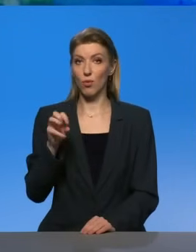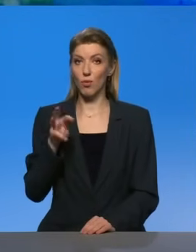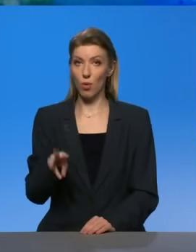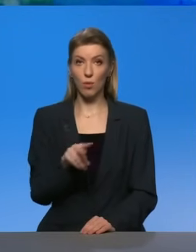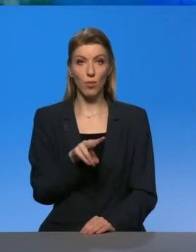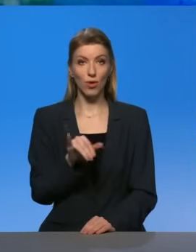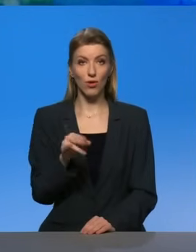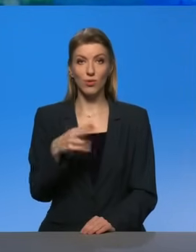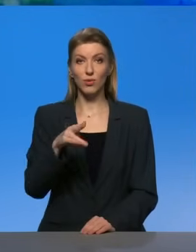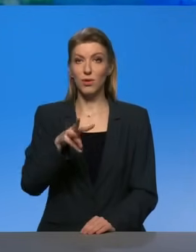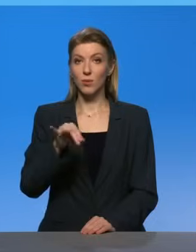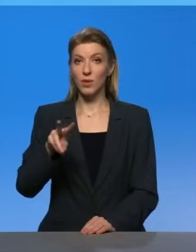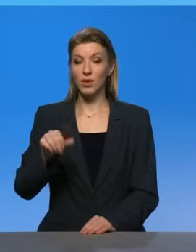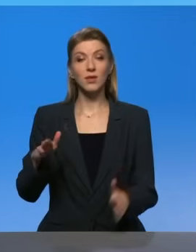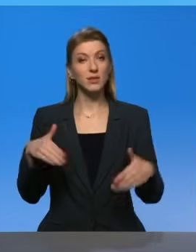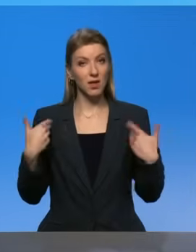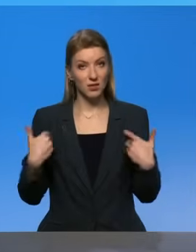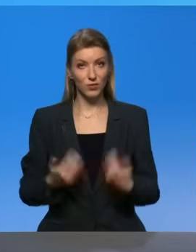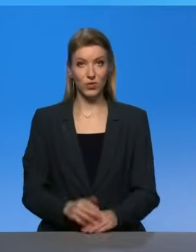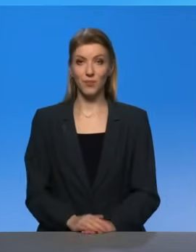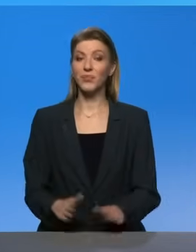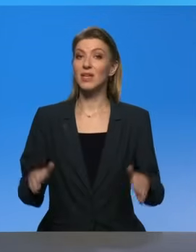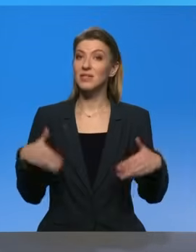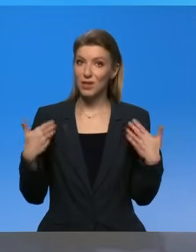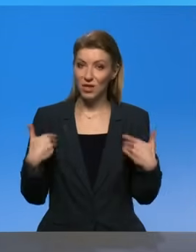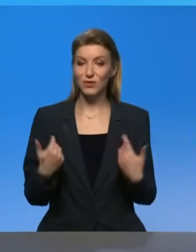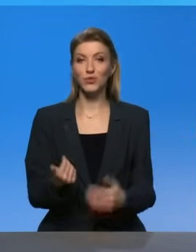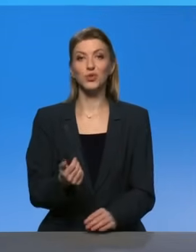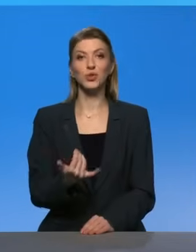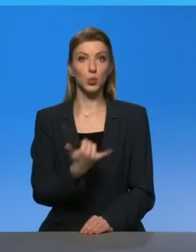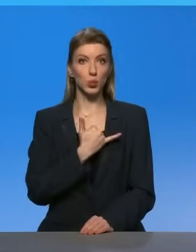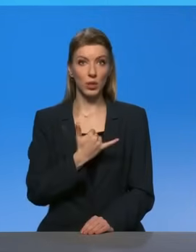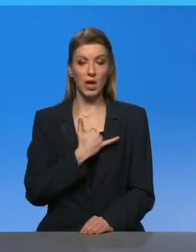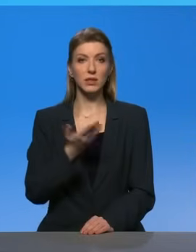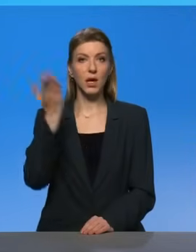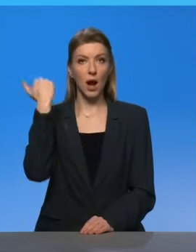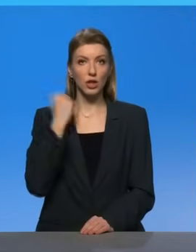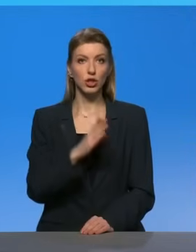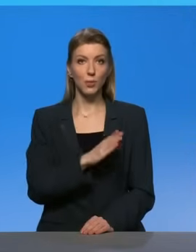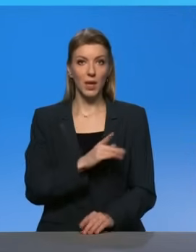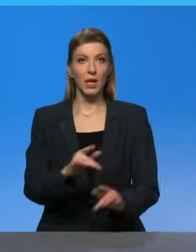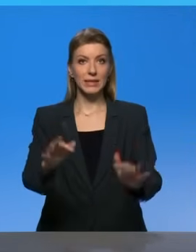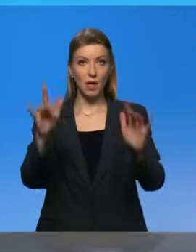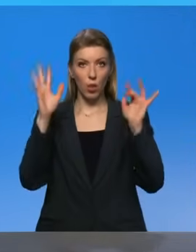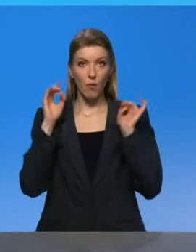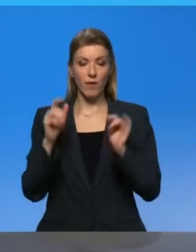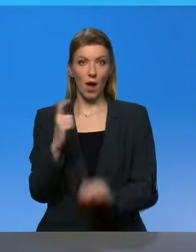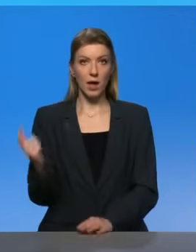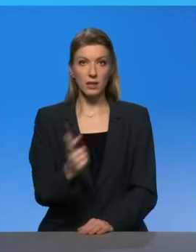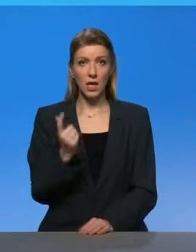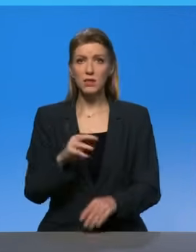эфире. Здравствуйте, я из Мурома. У нас были раньше садовые хозяйства, и заморозки были